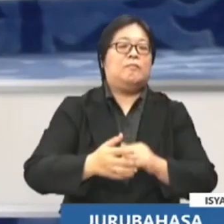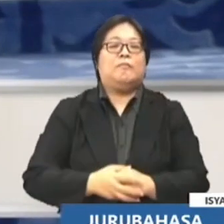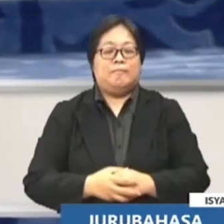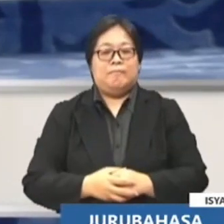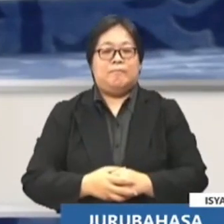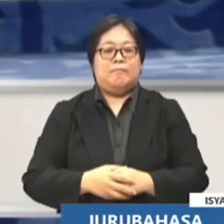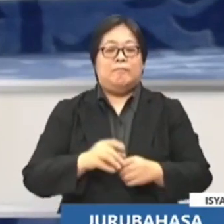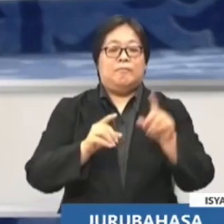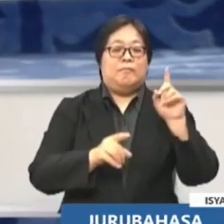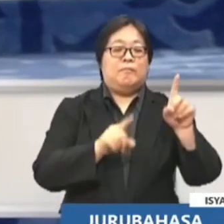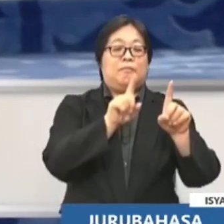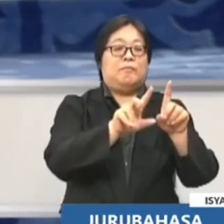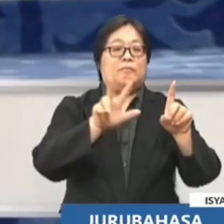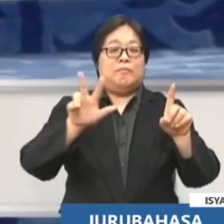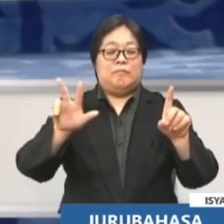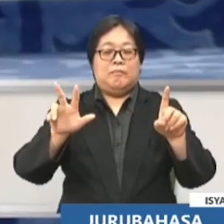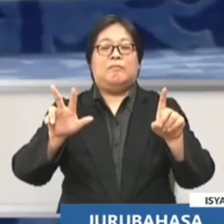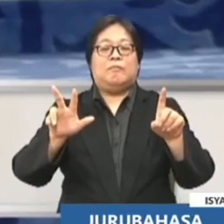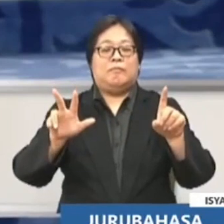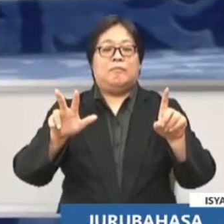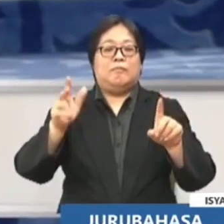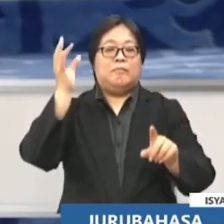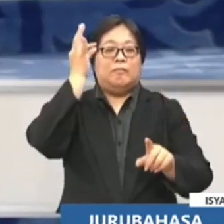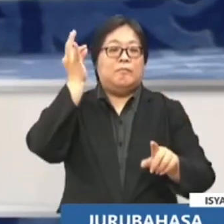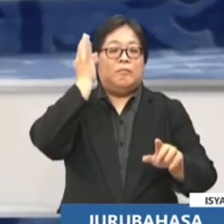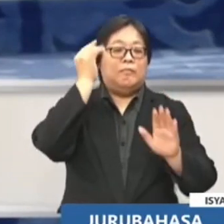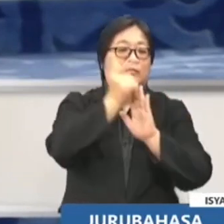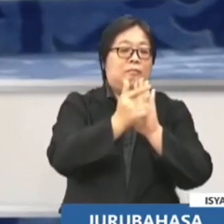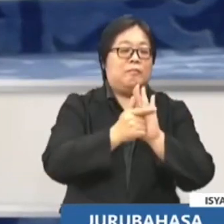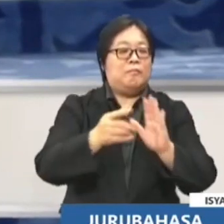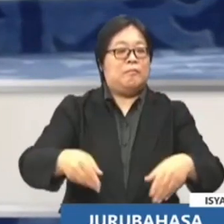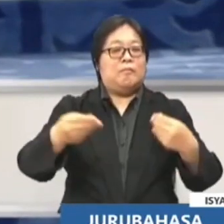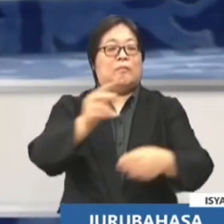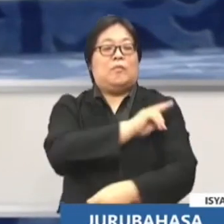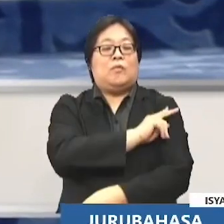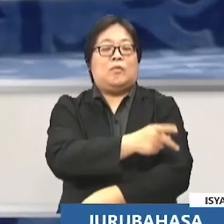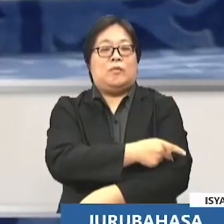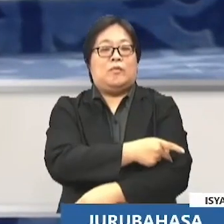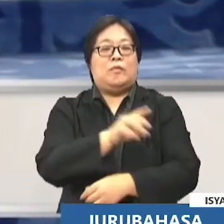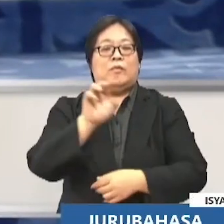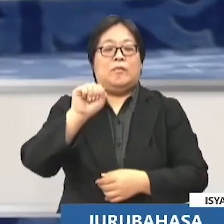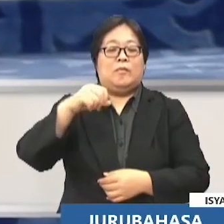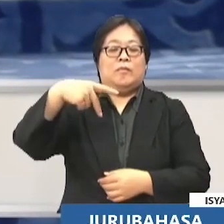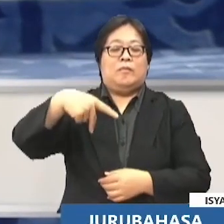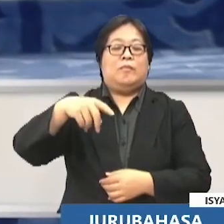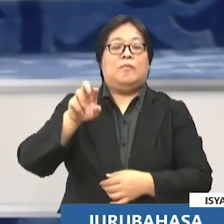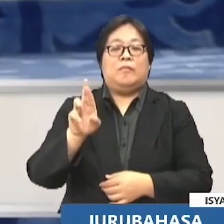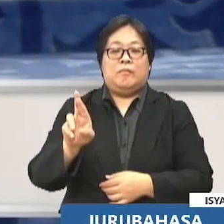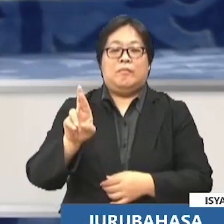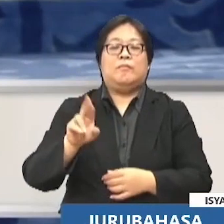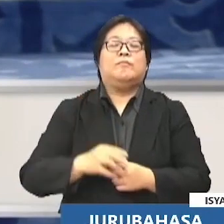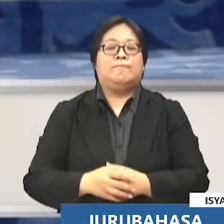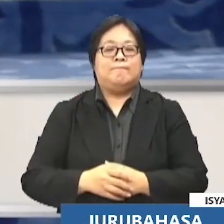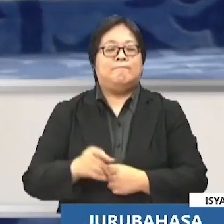perkara 113 perlembagaan persekutuan memberi kuasa kepada Tuhan jaya pilihanraya